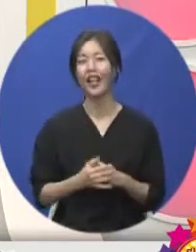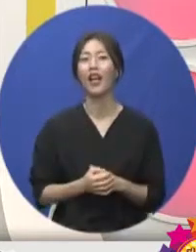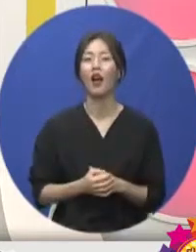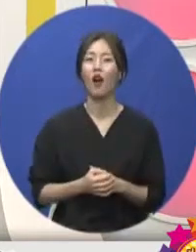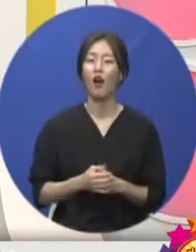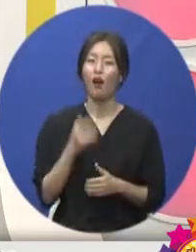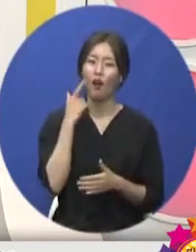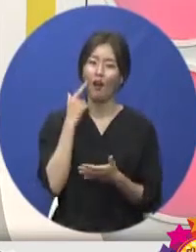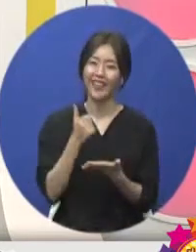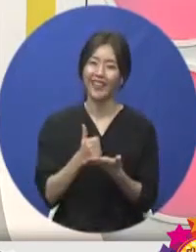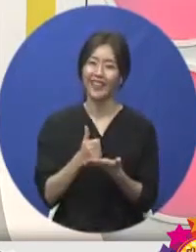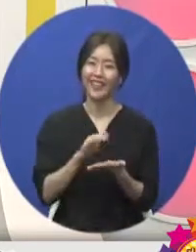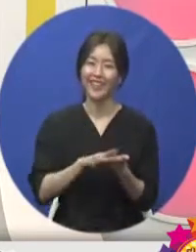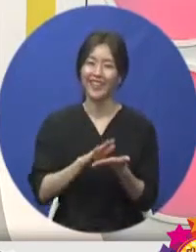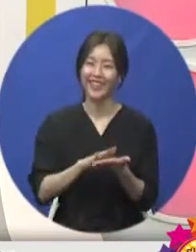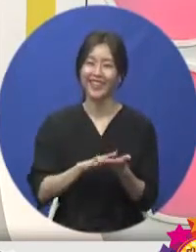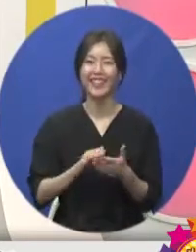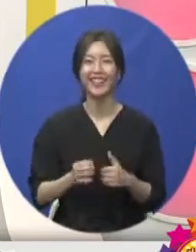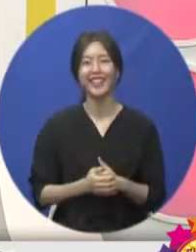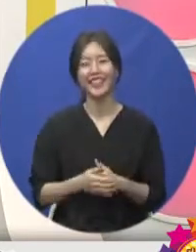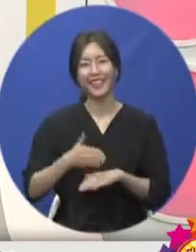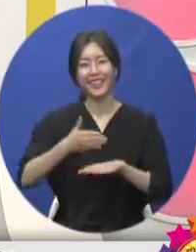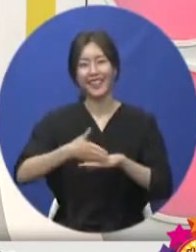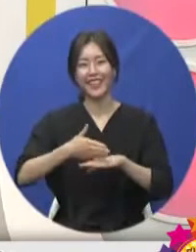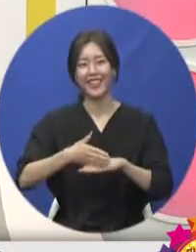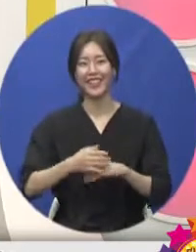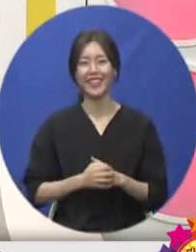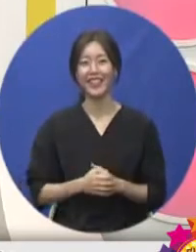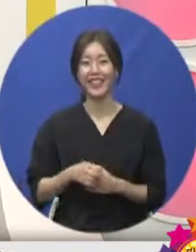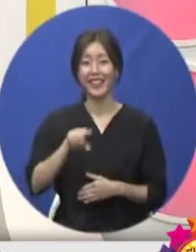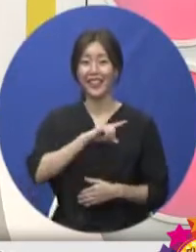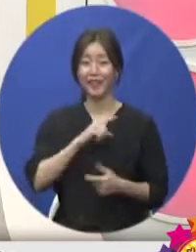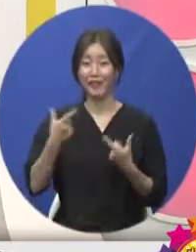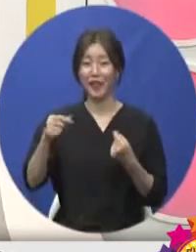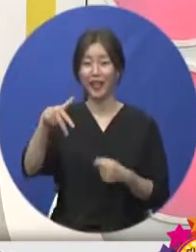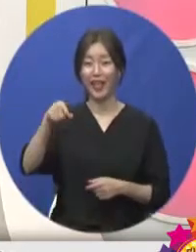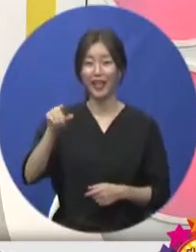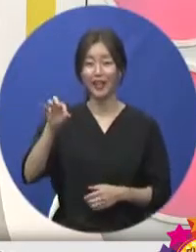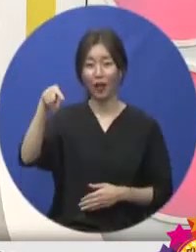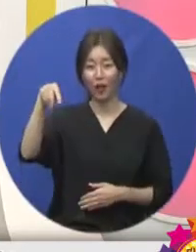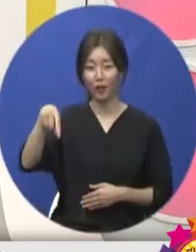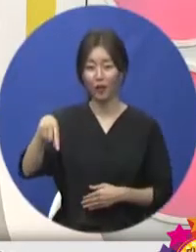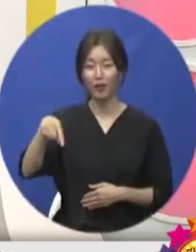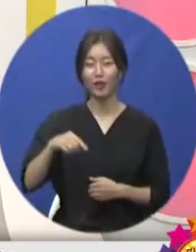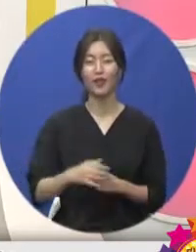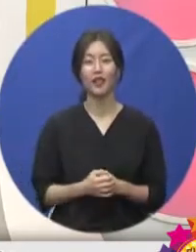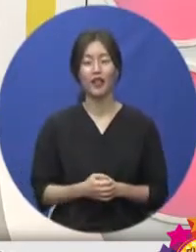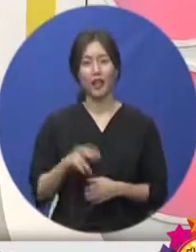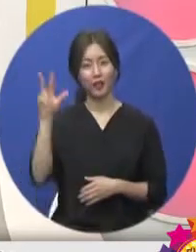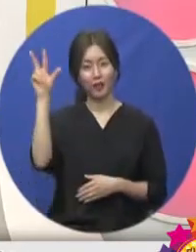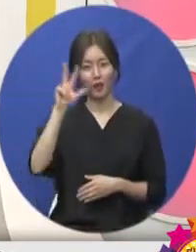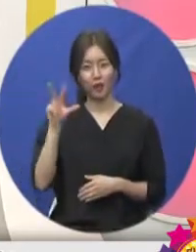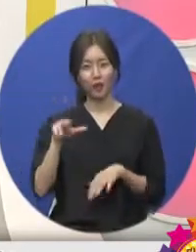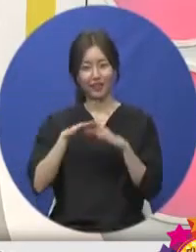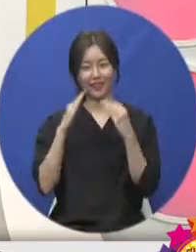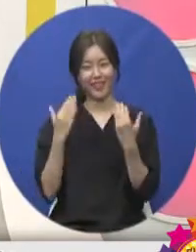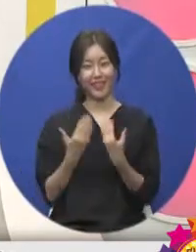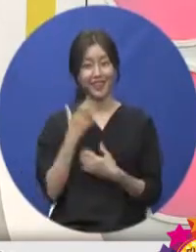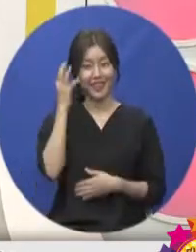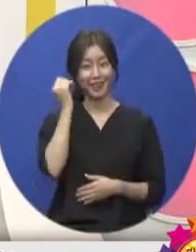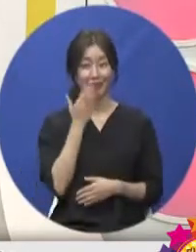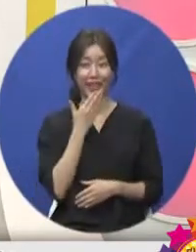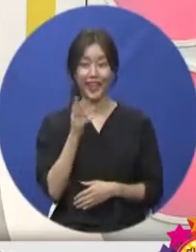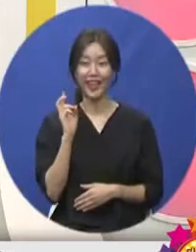정수 네. 아버님이십니다. 오늘 같은 또, 정수. 예, 정수. 진짜 우리 저 아버님 정수 씨. 전국에 계신 예. 분들이 다 기억하시는 거 아닐까.